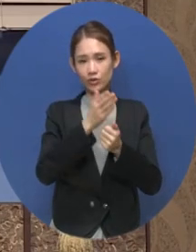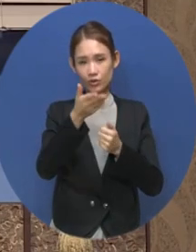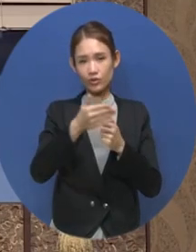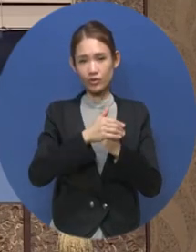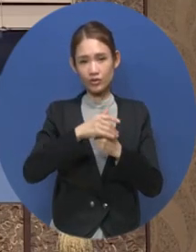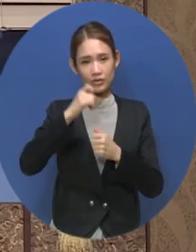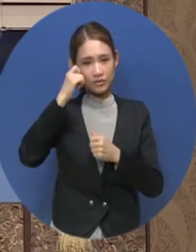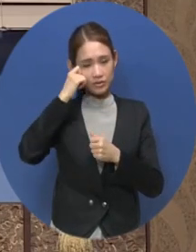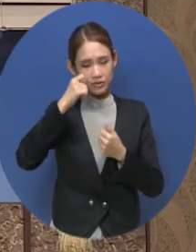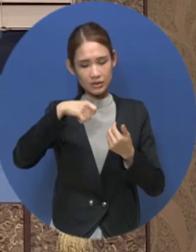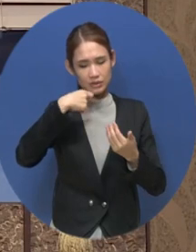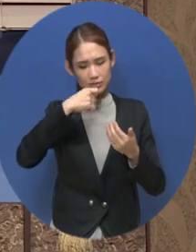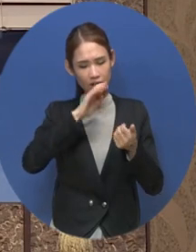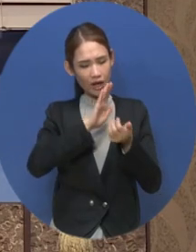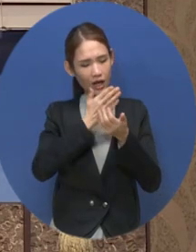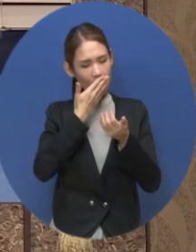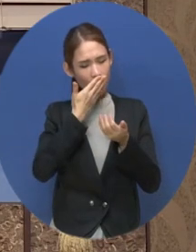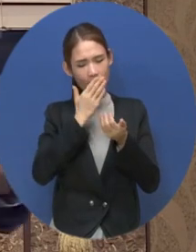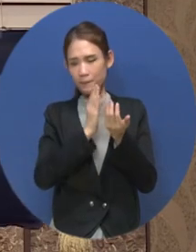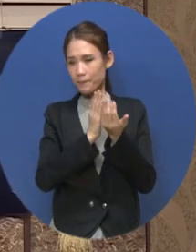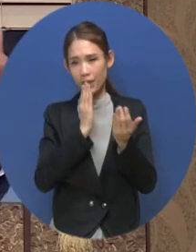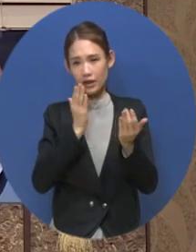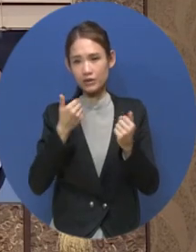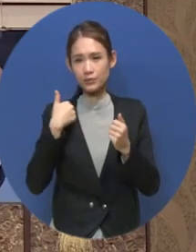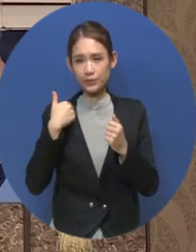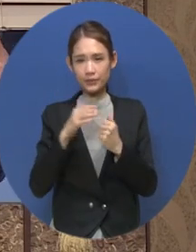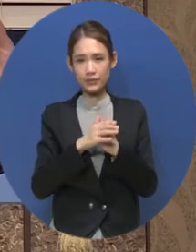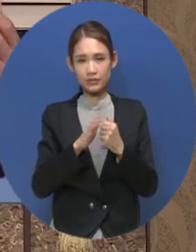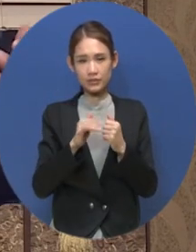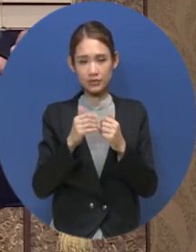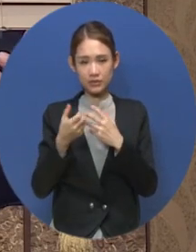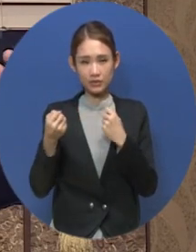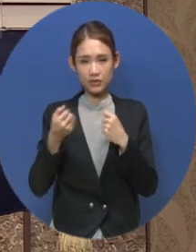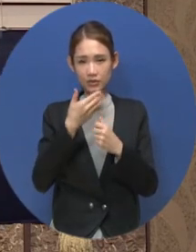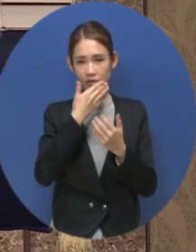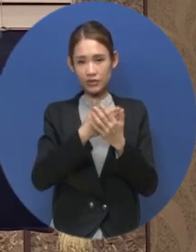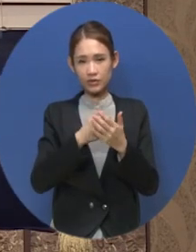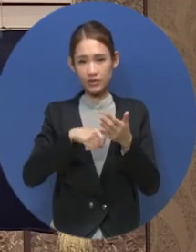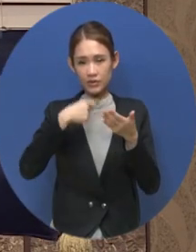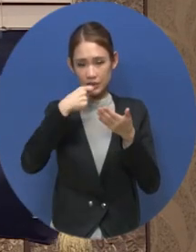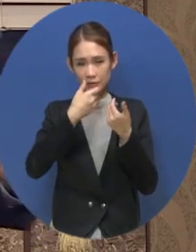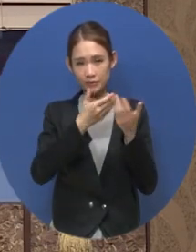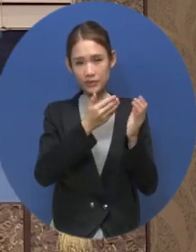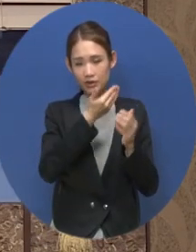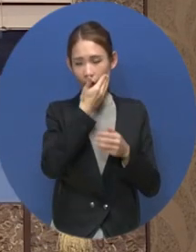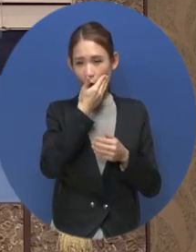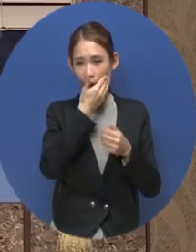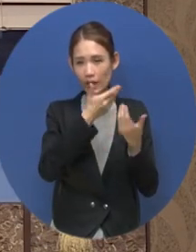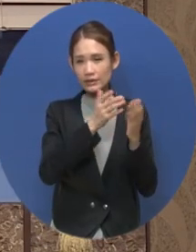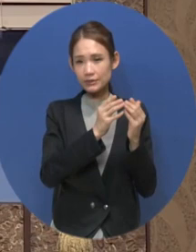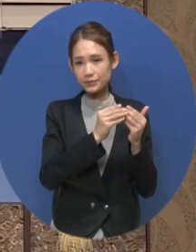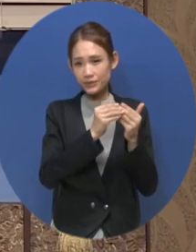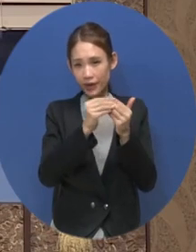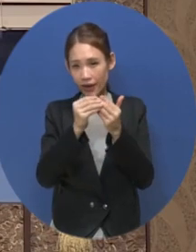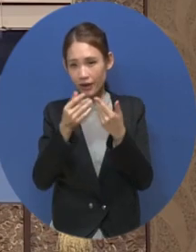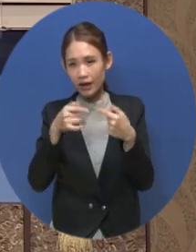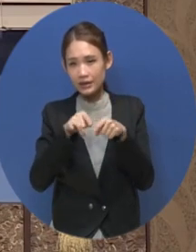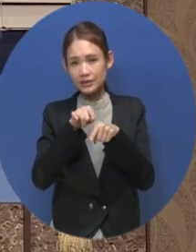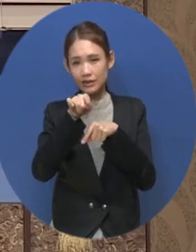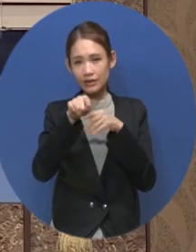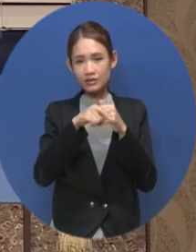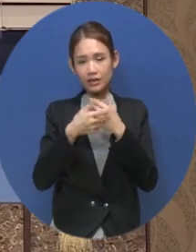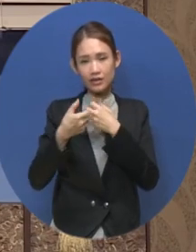왜냐하면 음식이 저는 안 맞을 수 있으니까 중요하죠. 따로 우리 선수촌의 그 급식 팀들을 영양 팀들을 데리고 가서 별도로